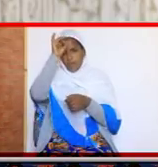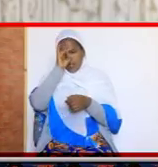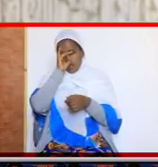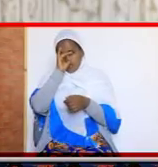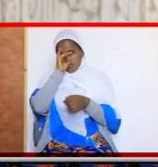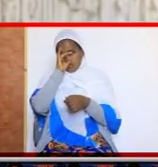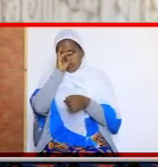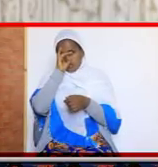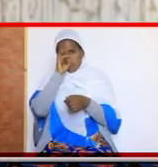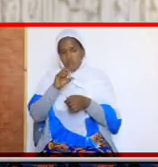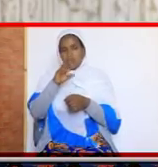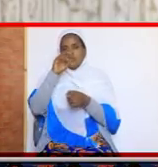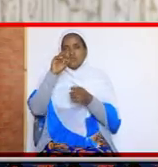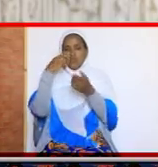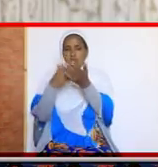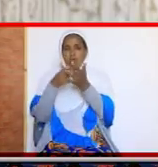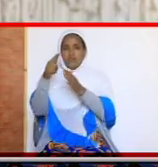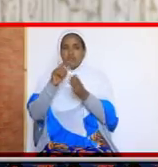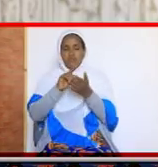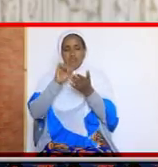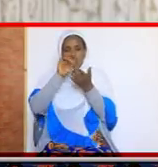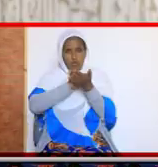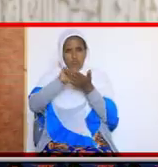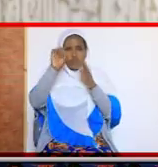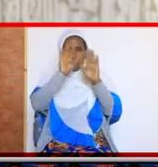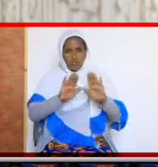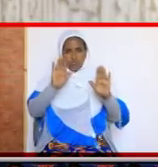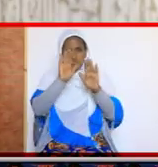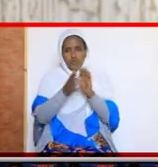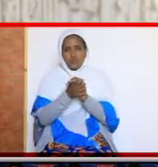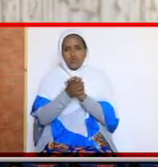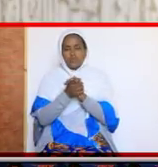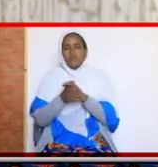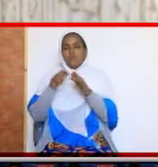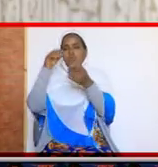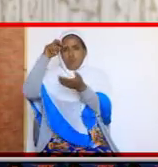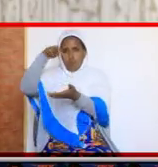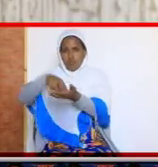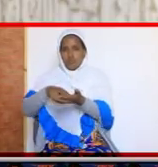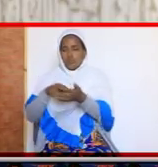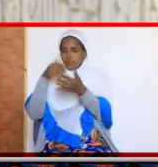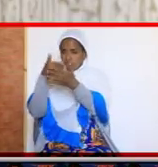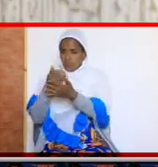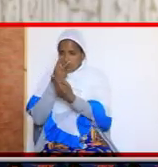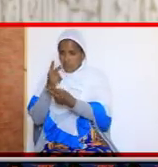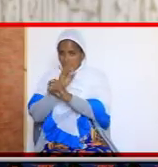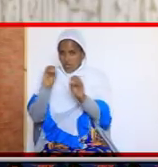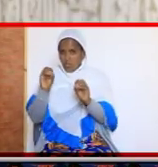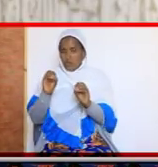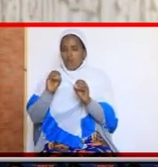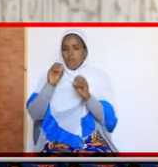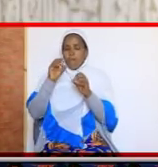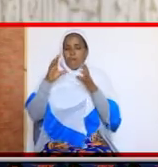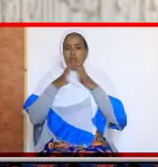በሊቃውንት ይትባሃል ይባላል። እና ያንን ይትባሃል ሰው አንድ ምሁር ምንም ቢማር ሲቆም በድርጅት ቀርቦ ካላየ